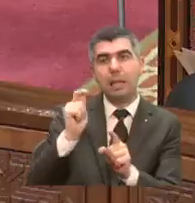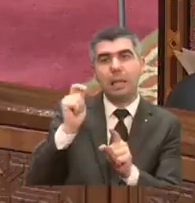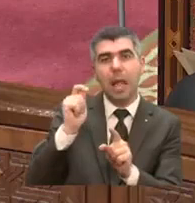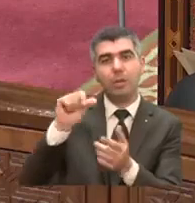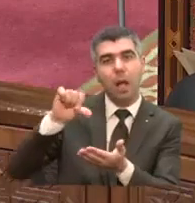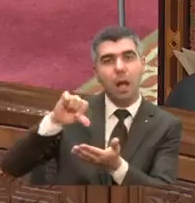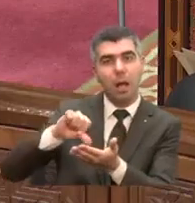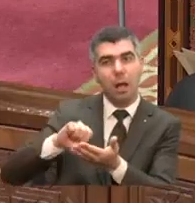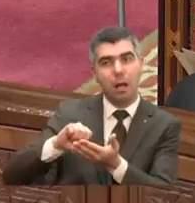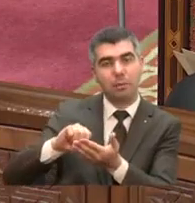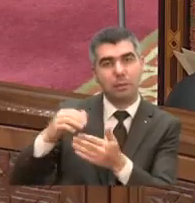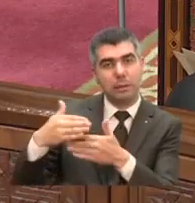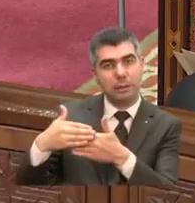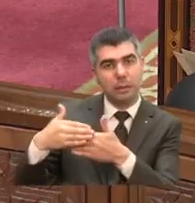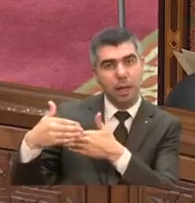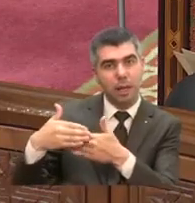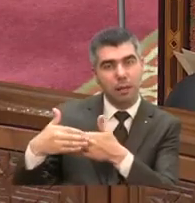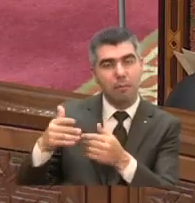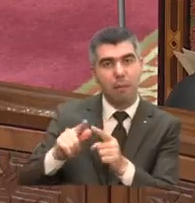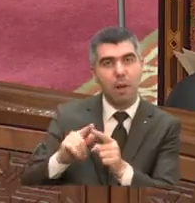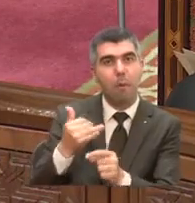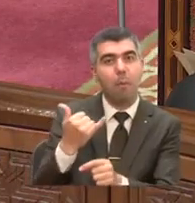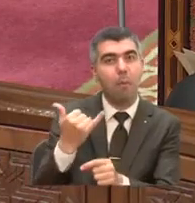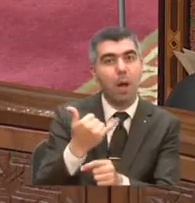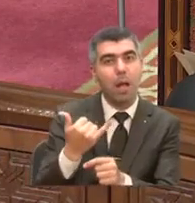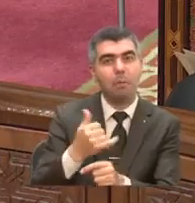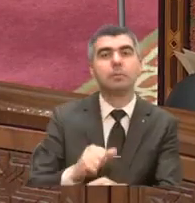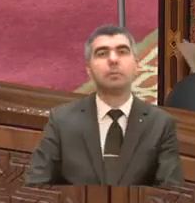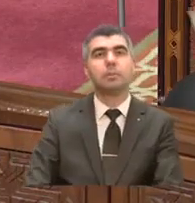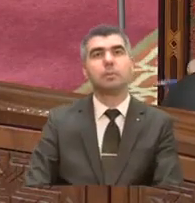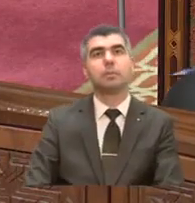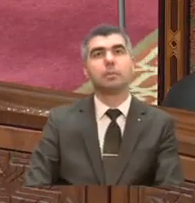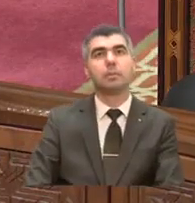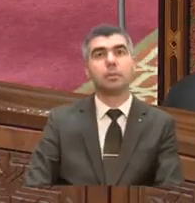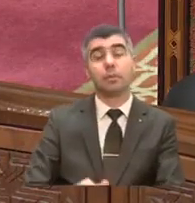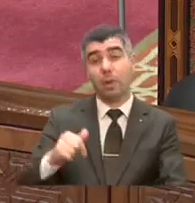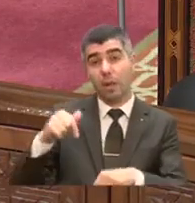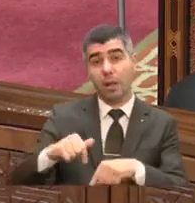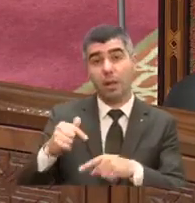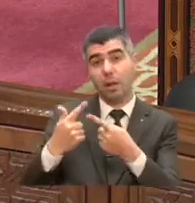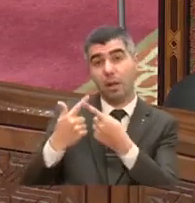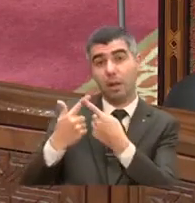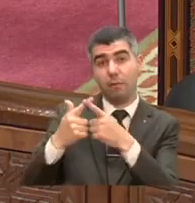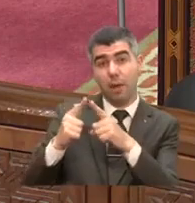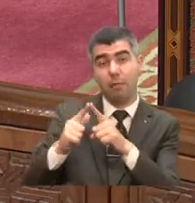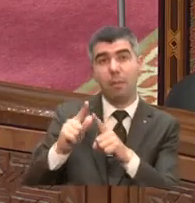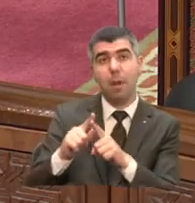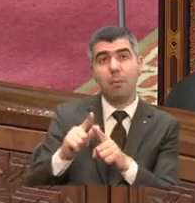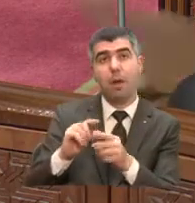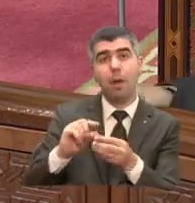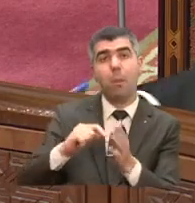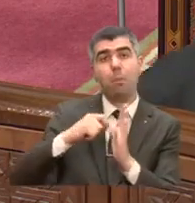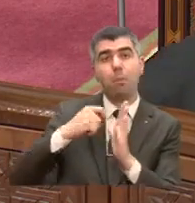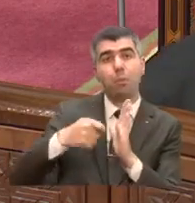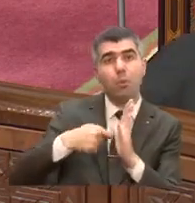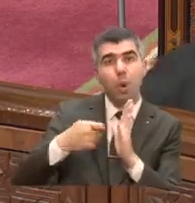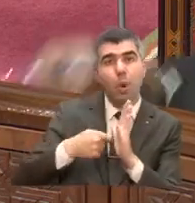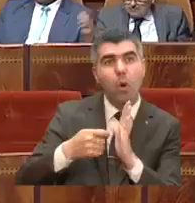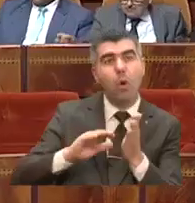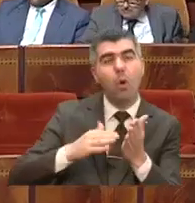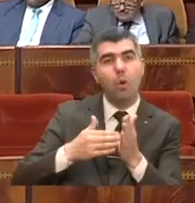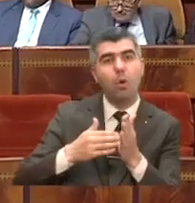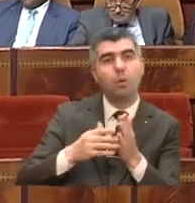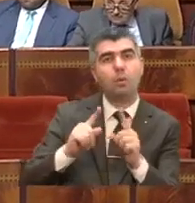واحد التطور اقتصادي مهم، ورغم أنه كتوفر في واحد مجموعة ديال المشاريع كبرى وضخمة مثل الميناء